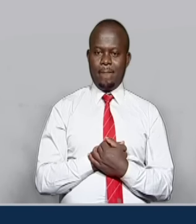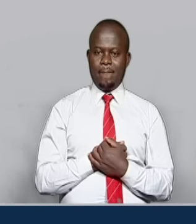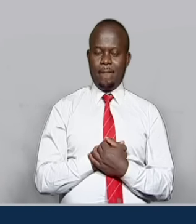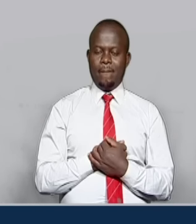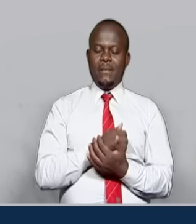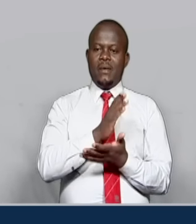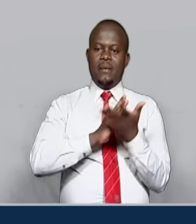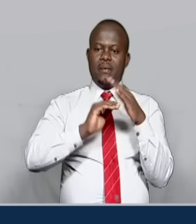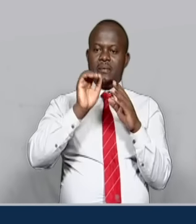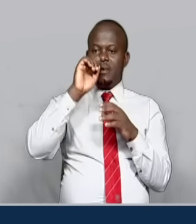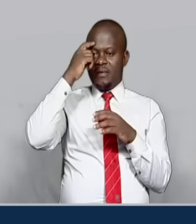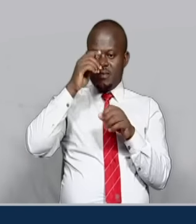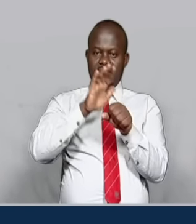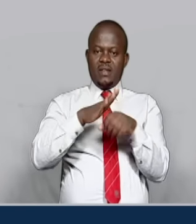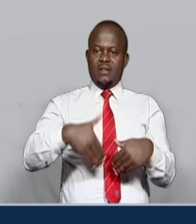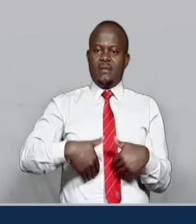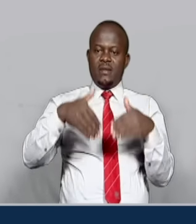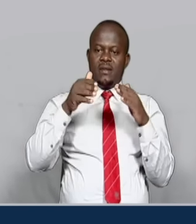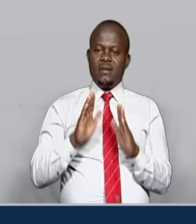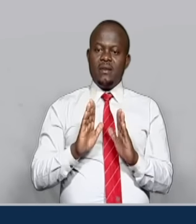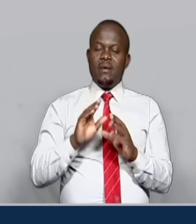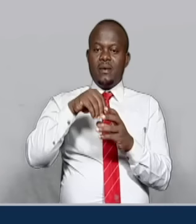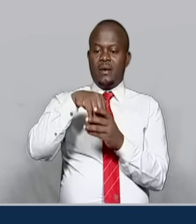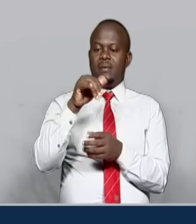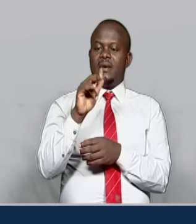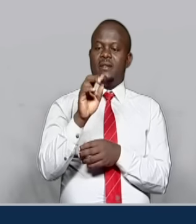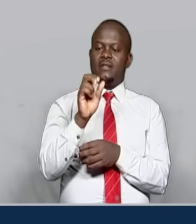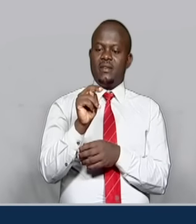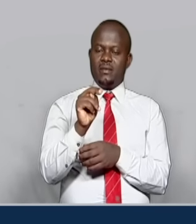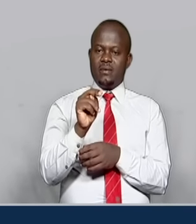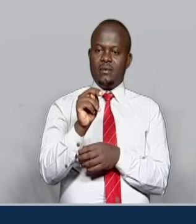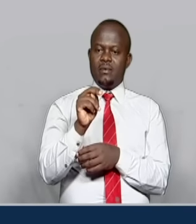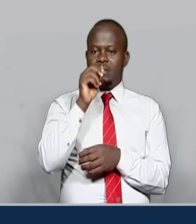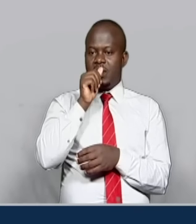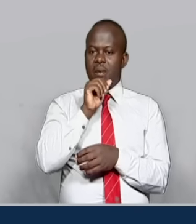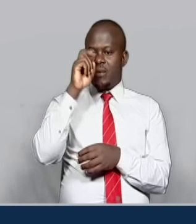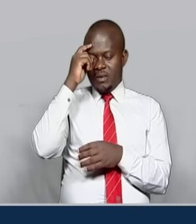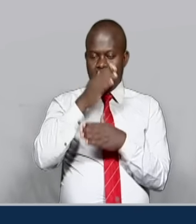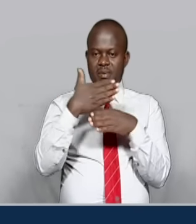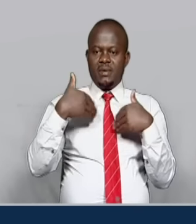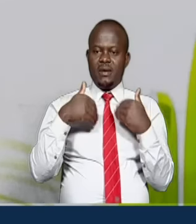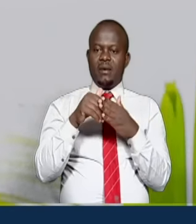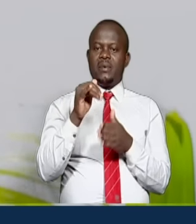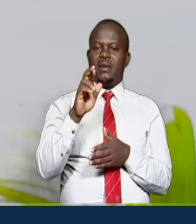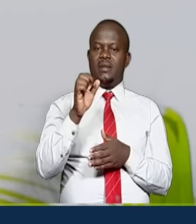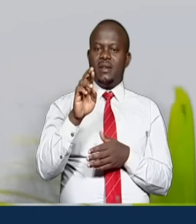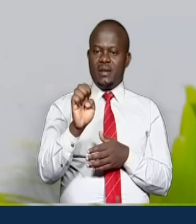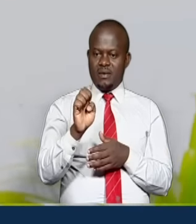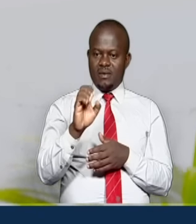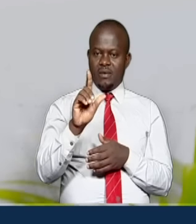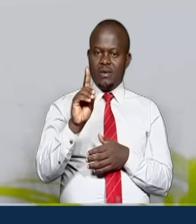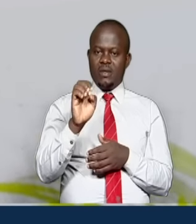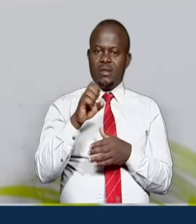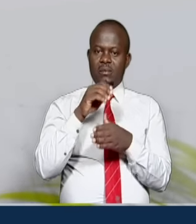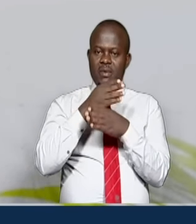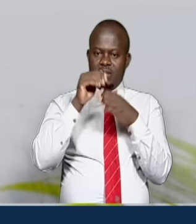Bamwe mu bagize guverinoma cyane cyane abakiri bato barimo Ivan Butera umunyamabanga wa leta muri Minisiteri y'ubuzima na Irere Claudette wo muri Minisiteri